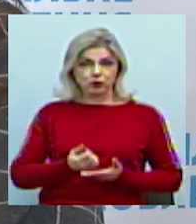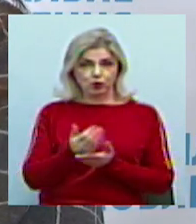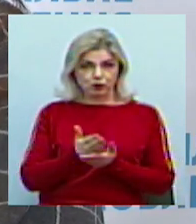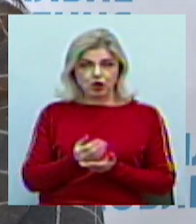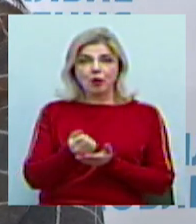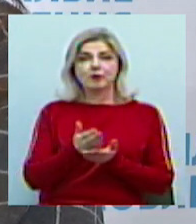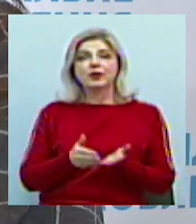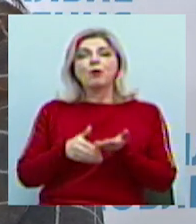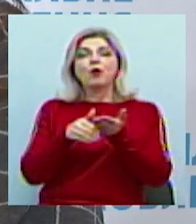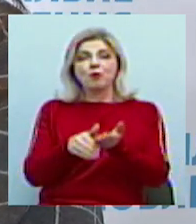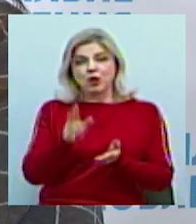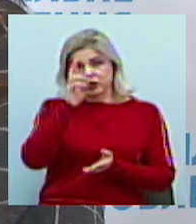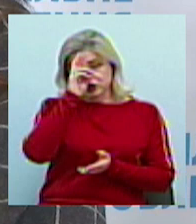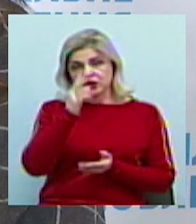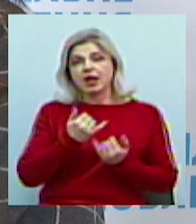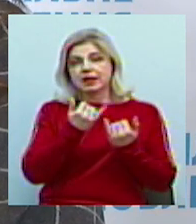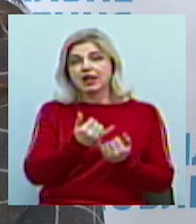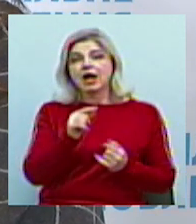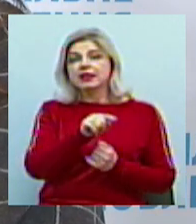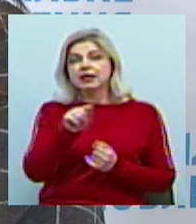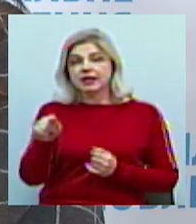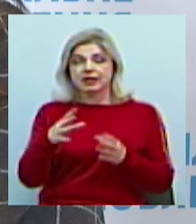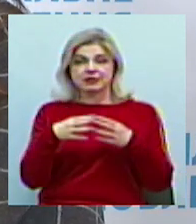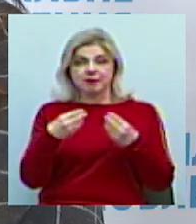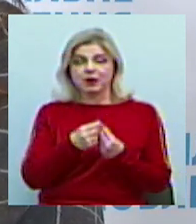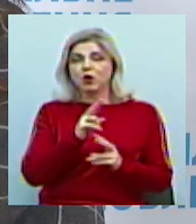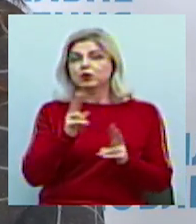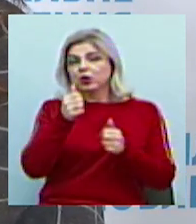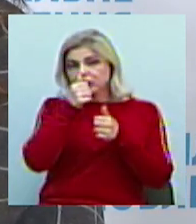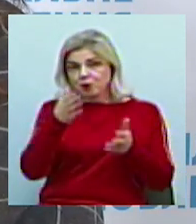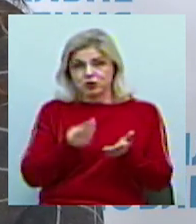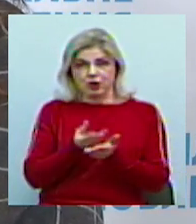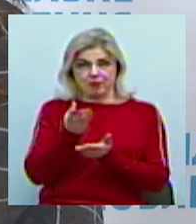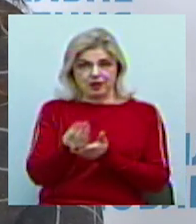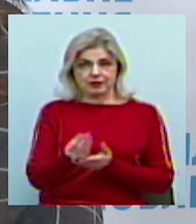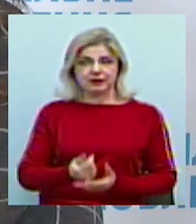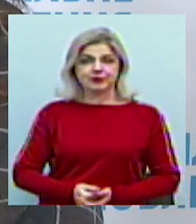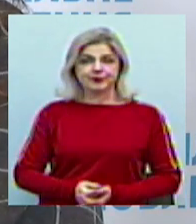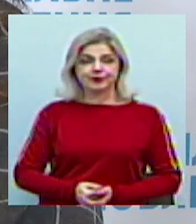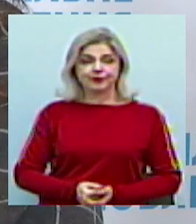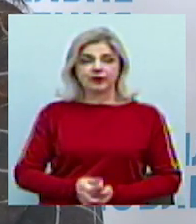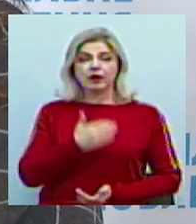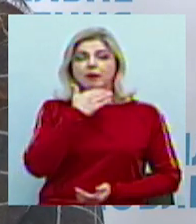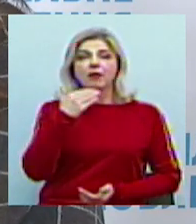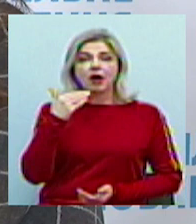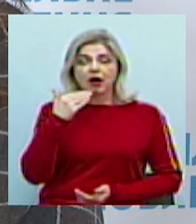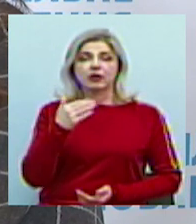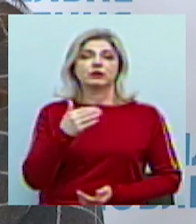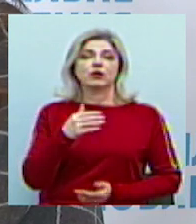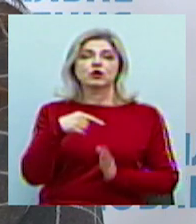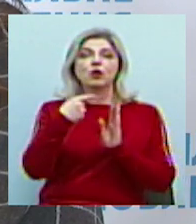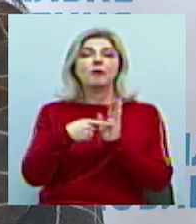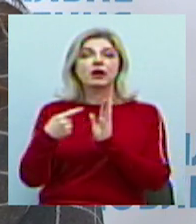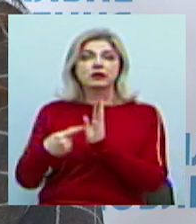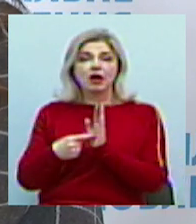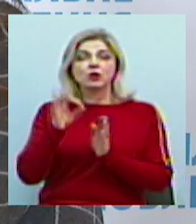підтримку держави для тих сімей, які не в змозі сплатити ці кошти. Хочу сказати, що багато було в нас запитань з